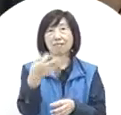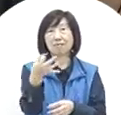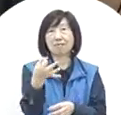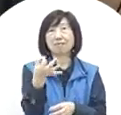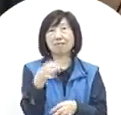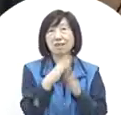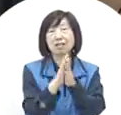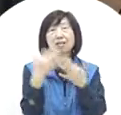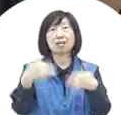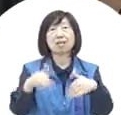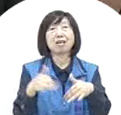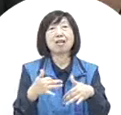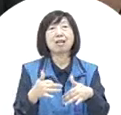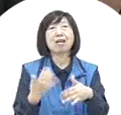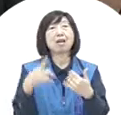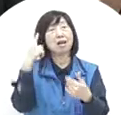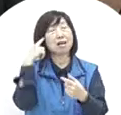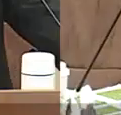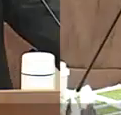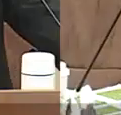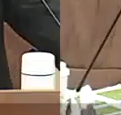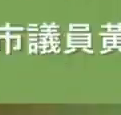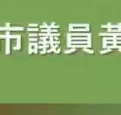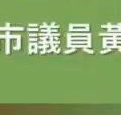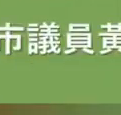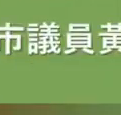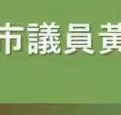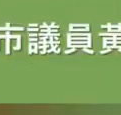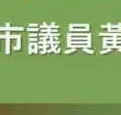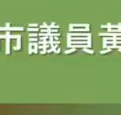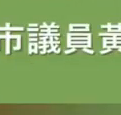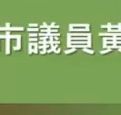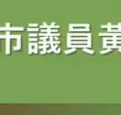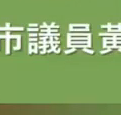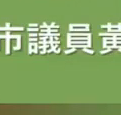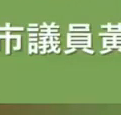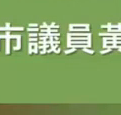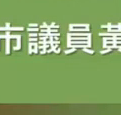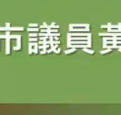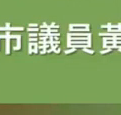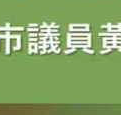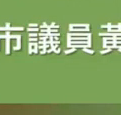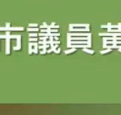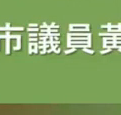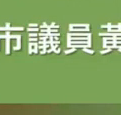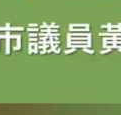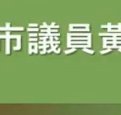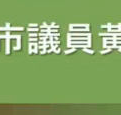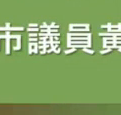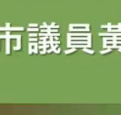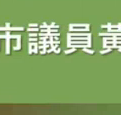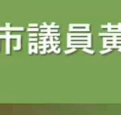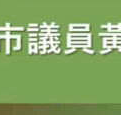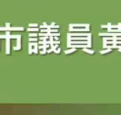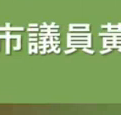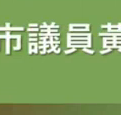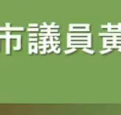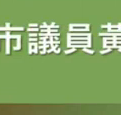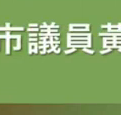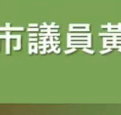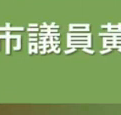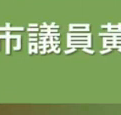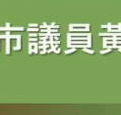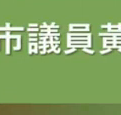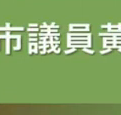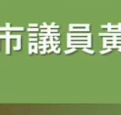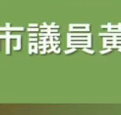经发局在做功课。好，我要下一题了。板桥交通分队目前有49人，海山交通分队有